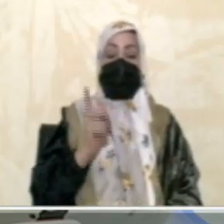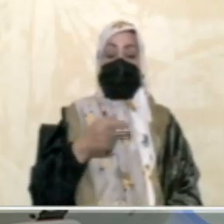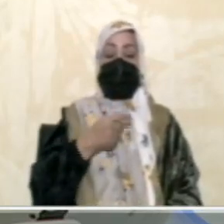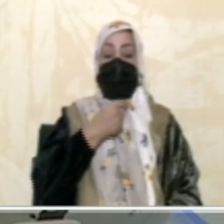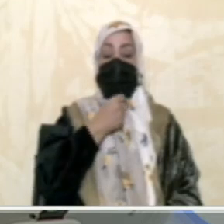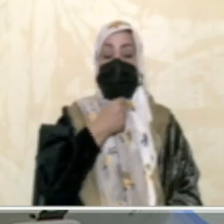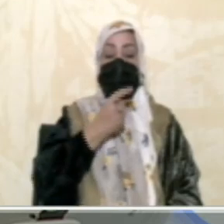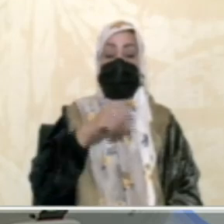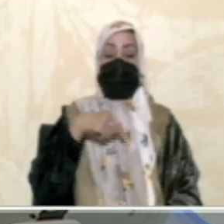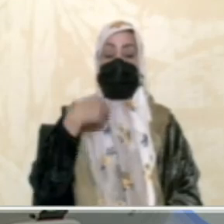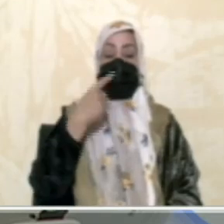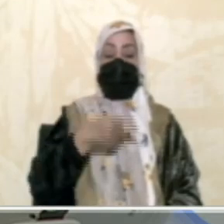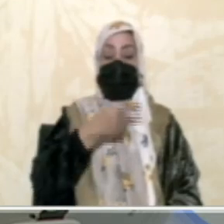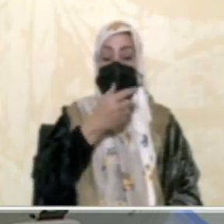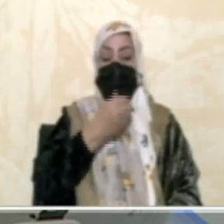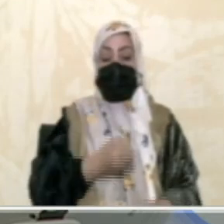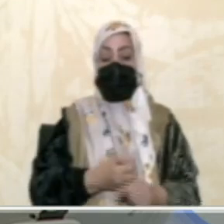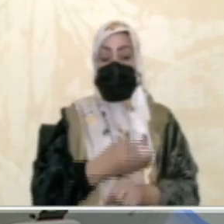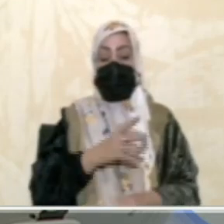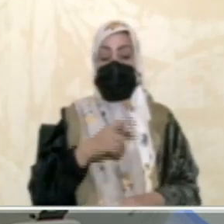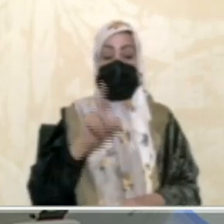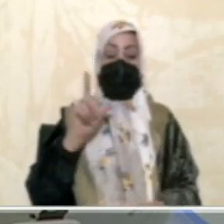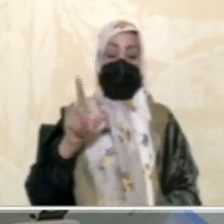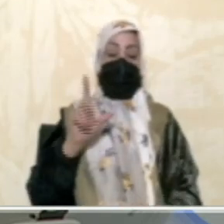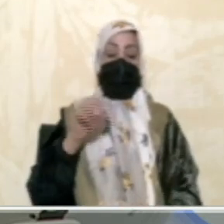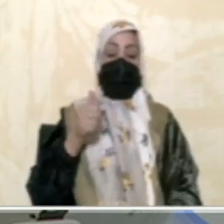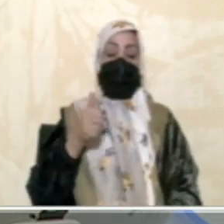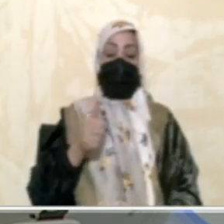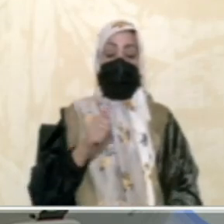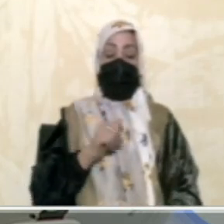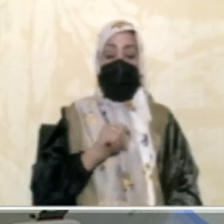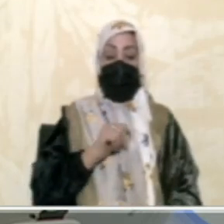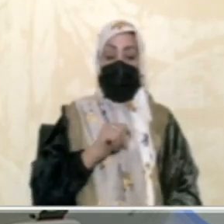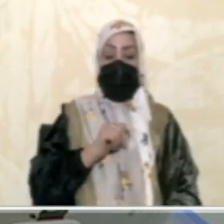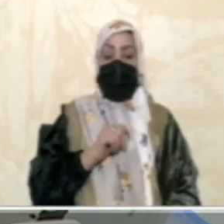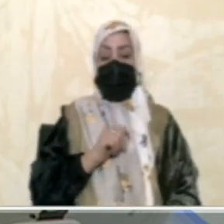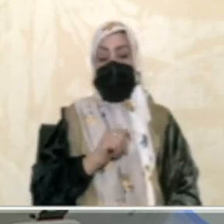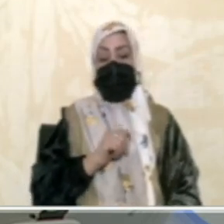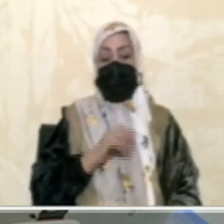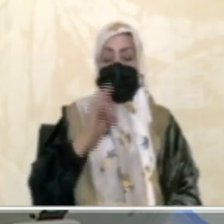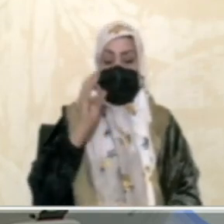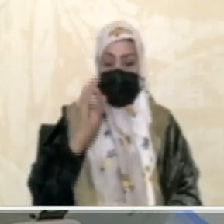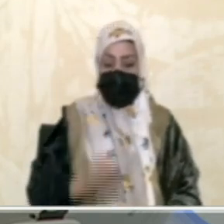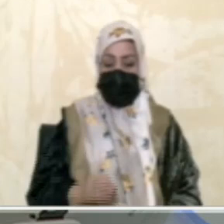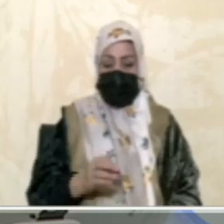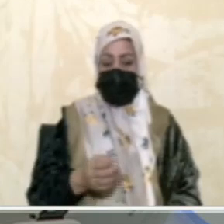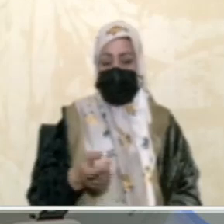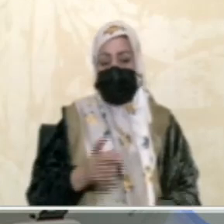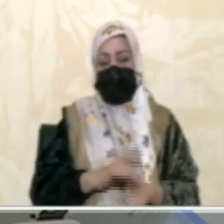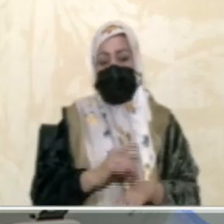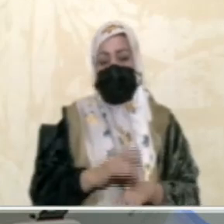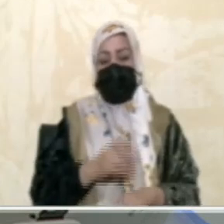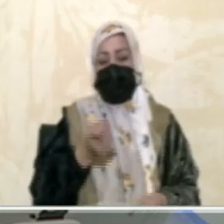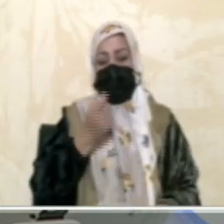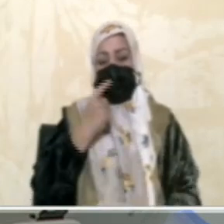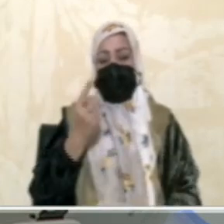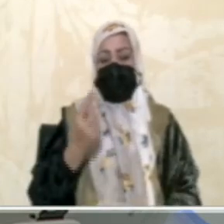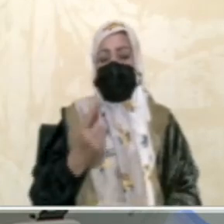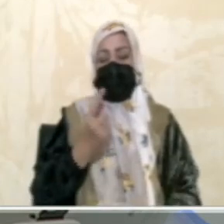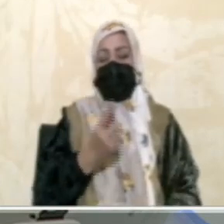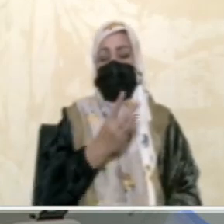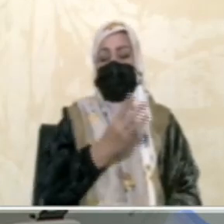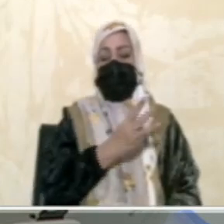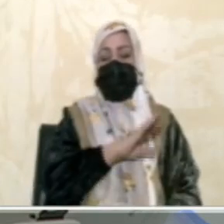لا يضر لكن اذا كان مثلا قالوا لي خذها اربع مرات في اليوم فهنا اقول يضع القطره ثم